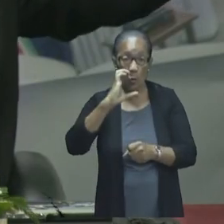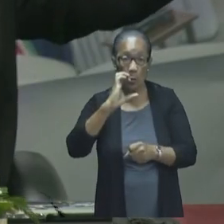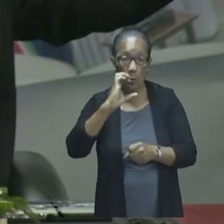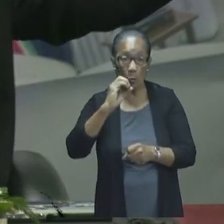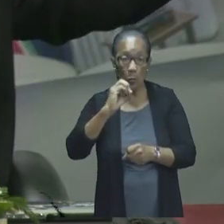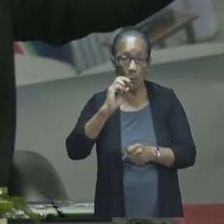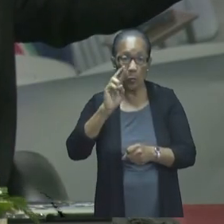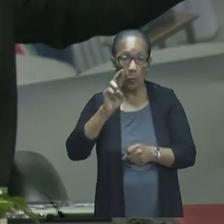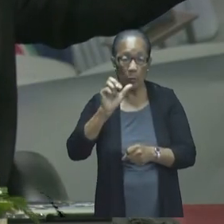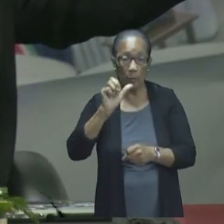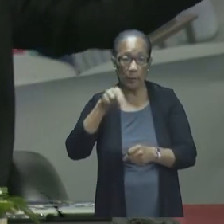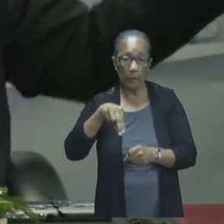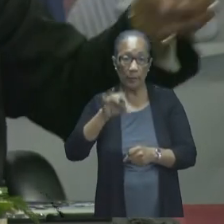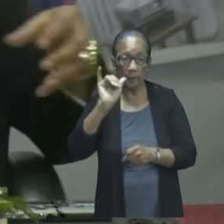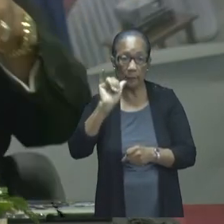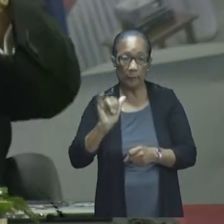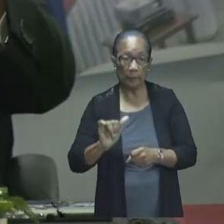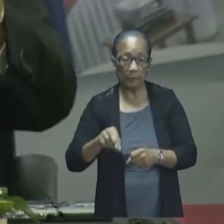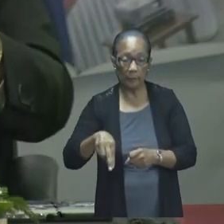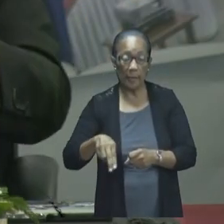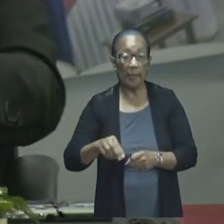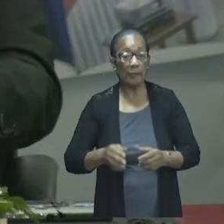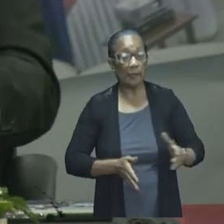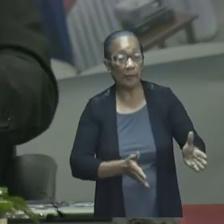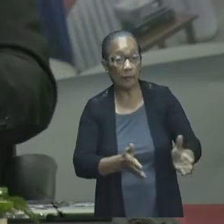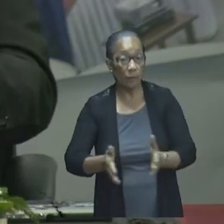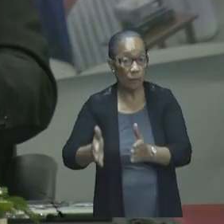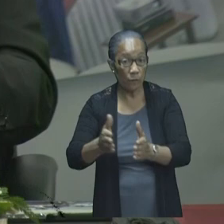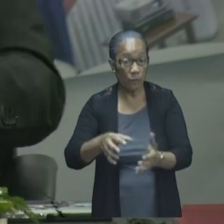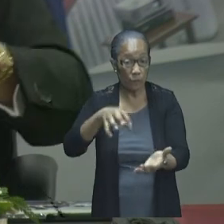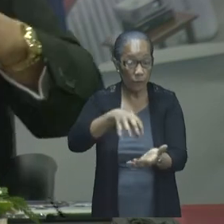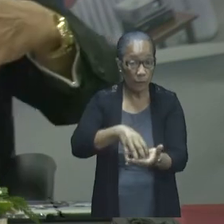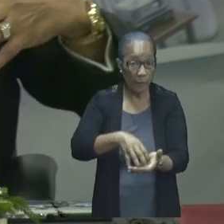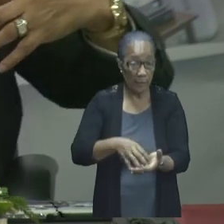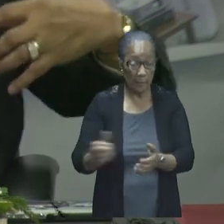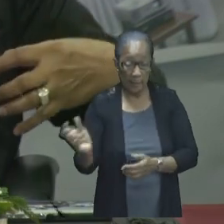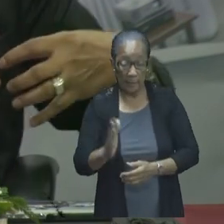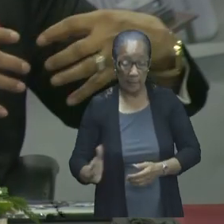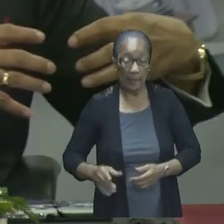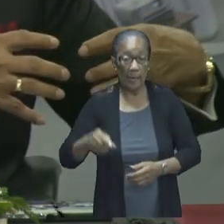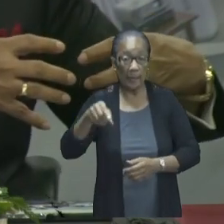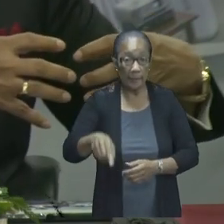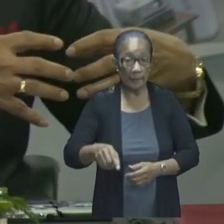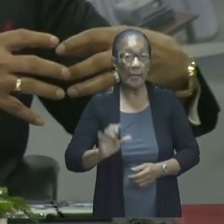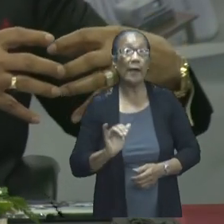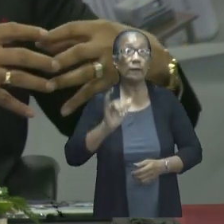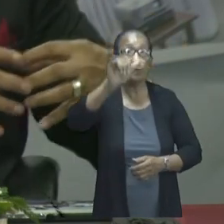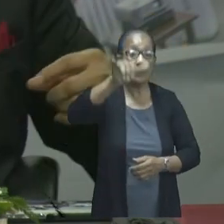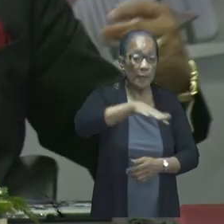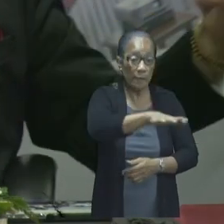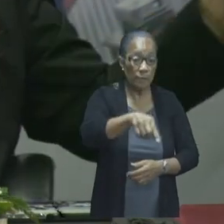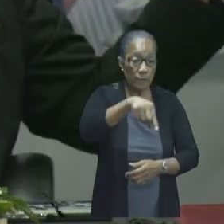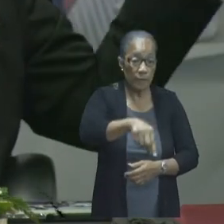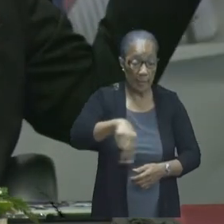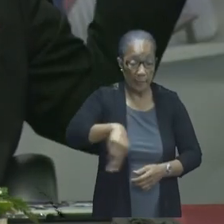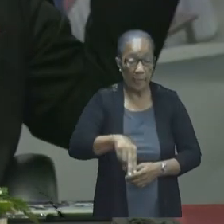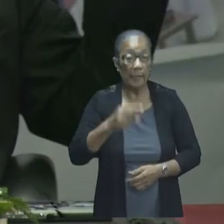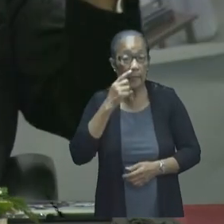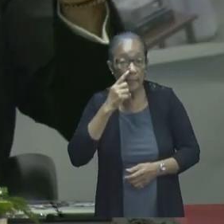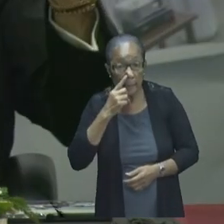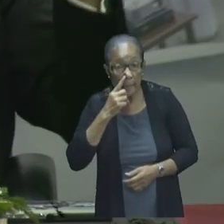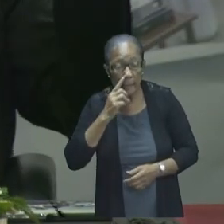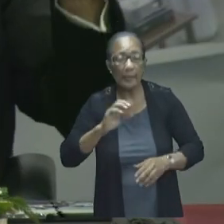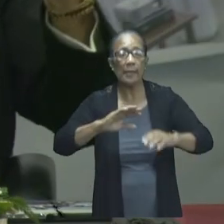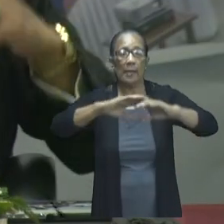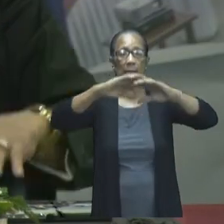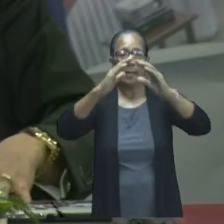naar brazilië en je zet je haar van je shard base en die theorie en je zet je vliegveld en niet keeri dat wil zeggen het nieuws